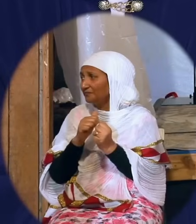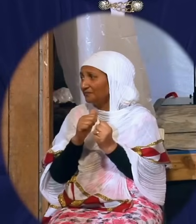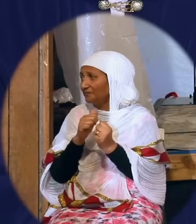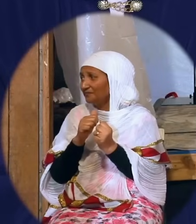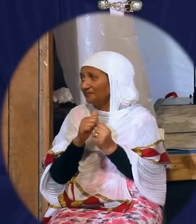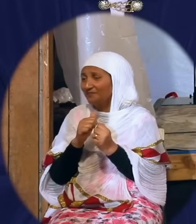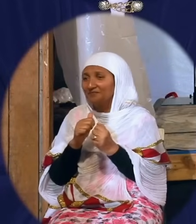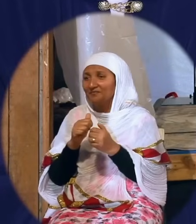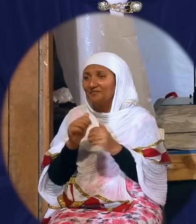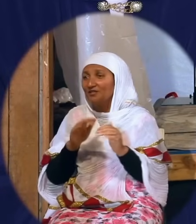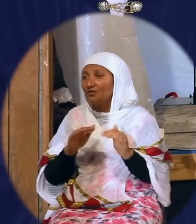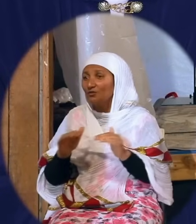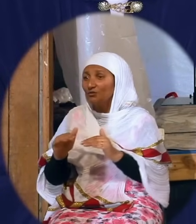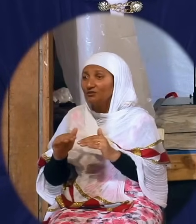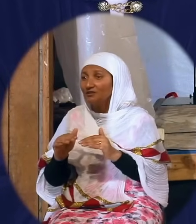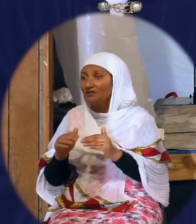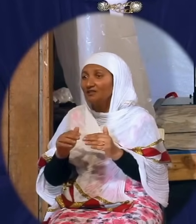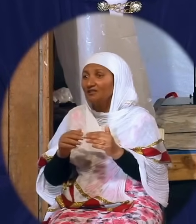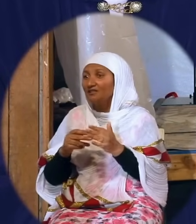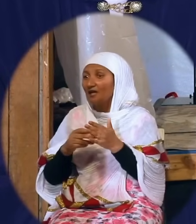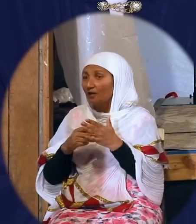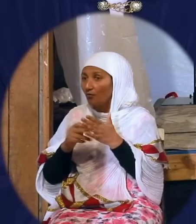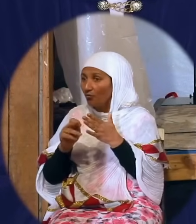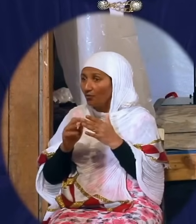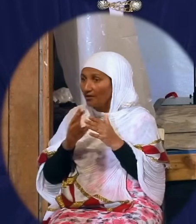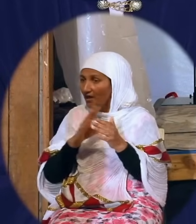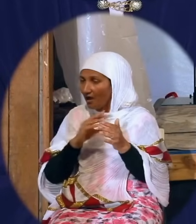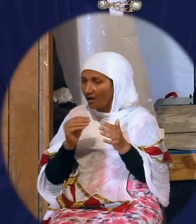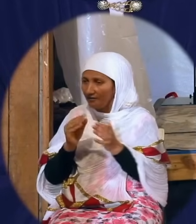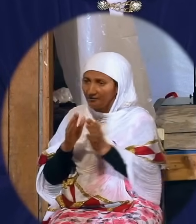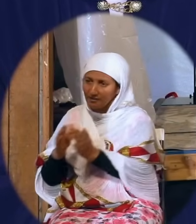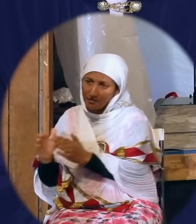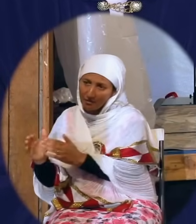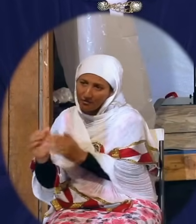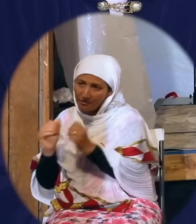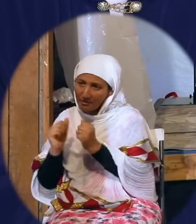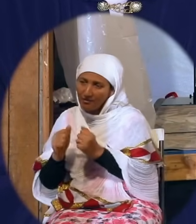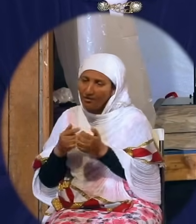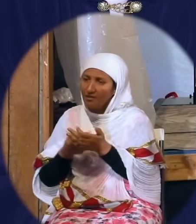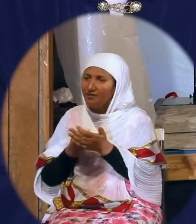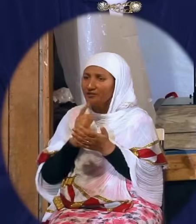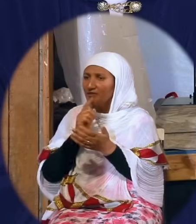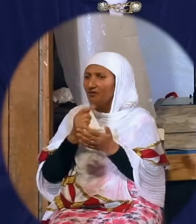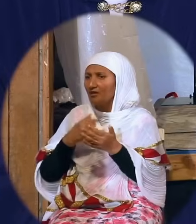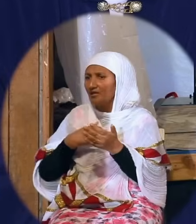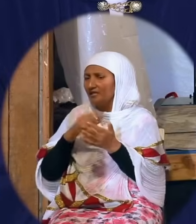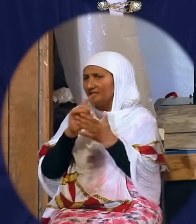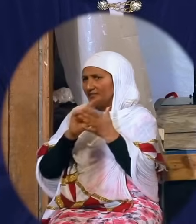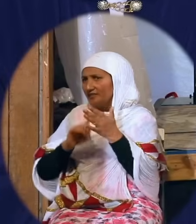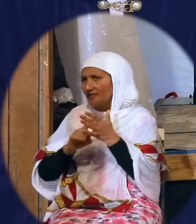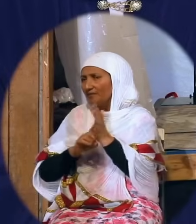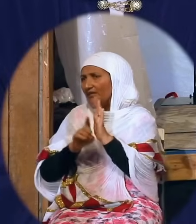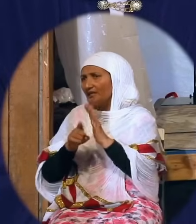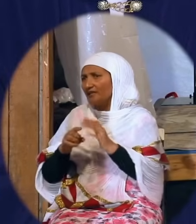ያደርጋቸው ግን ልጆች ሊታረሙና ሊታረቁ ሊስተካከሉ ይችላሉ ለዚህ ነው አሁን እኔ ዝርዝር የመንገር